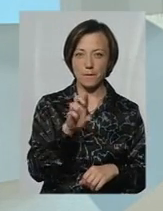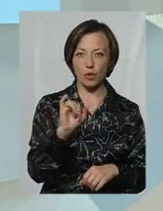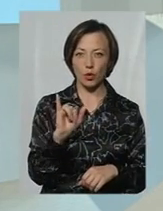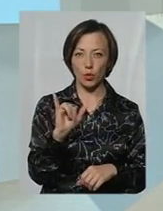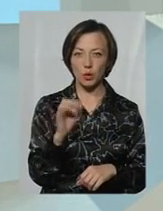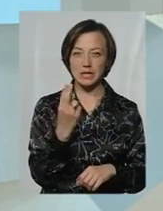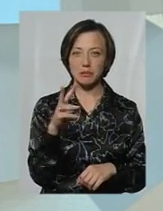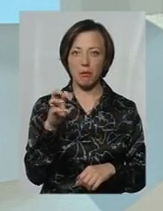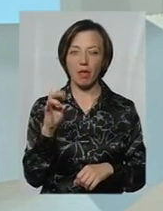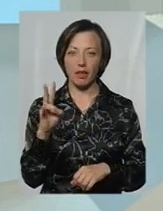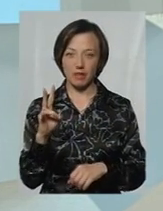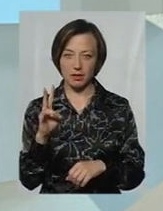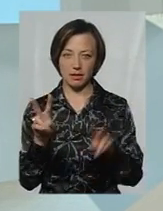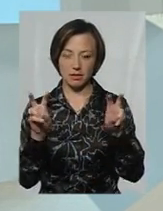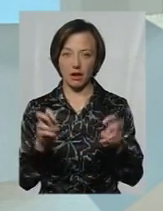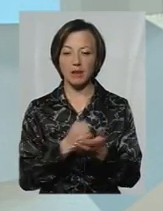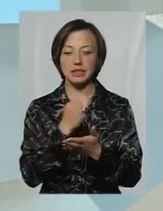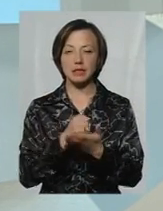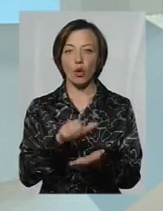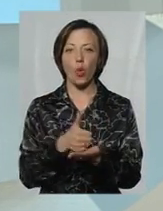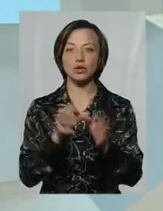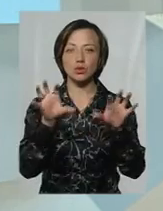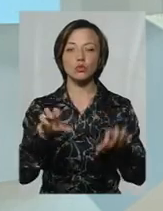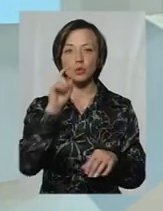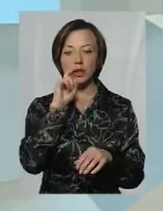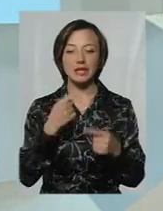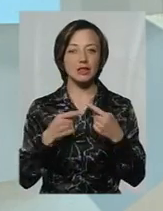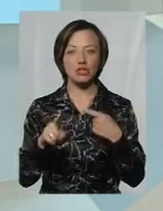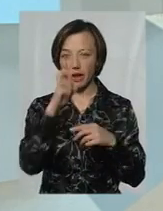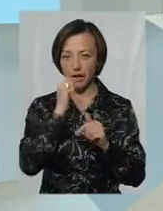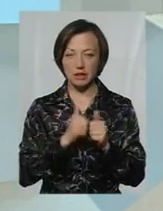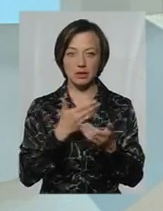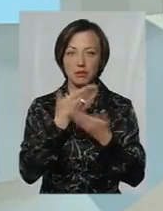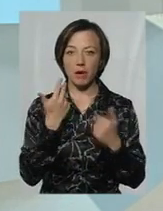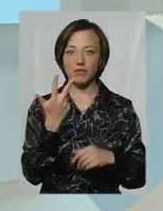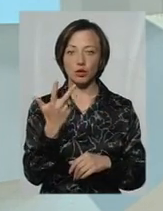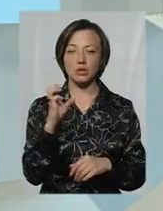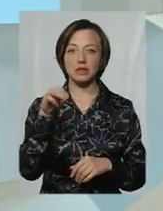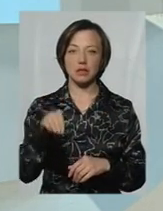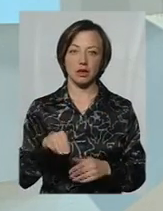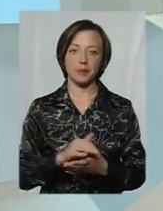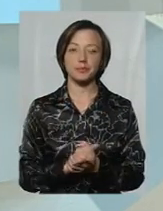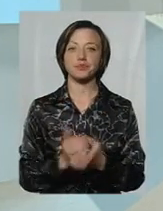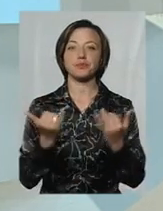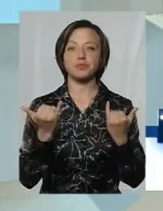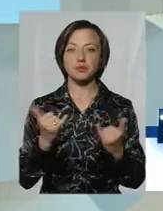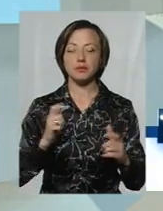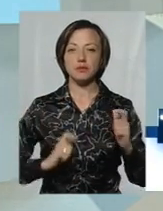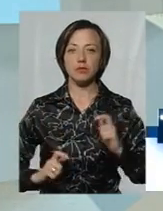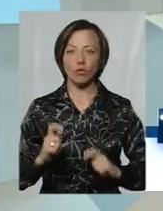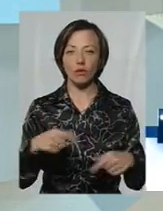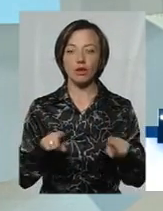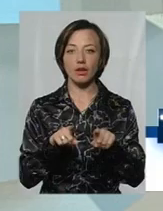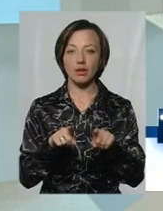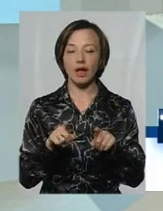що закріплений Конституцією України, чого немає в інших країнах, безпосередньо у 3 статтях. Сьогодні інститут омбудсмена